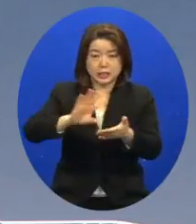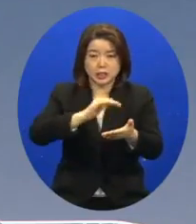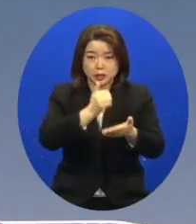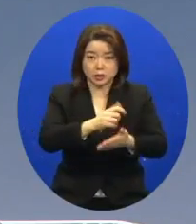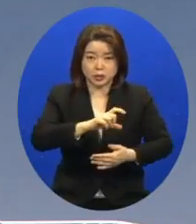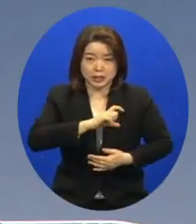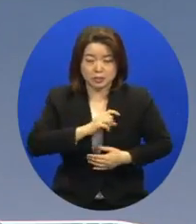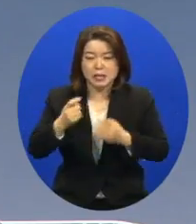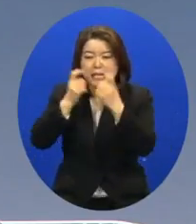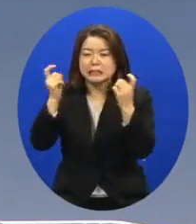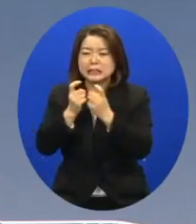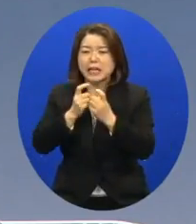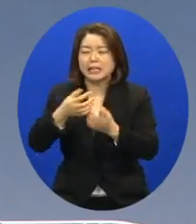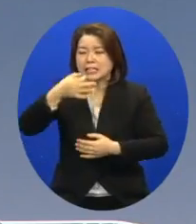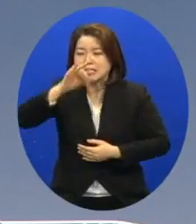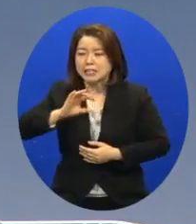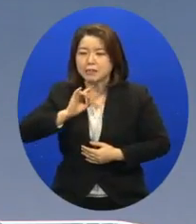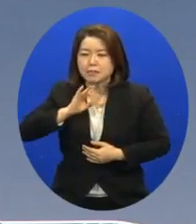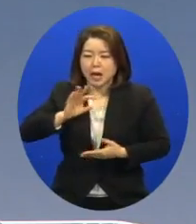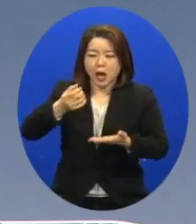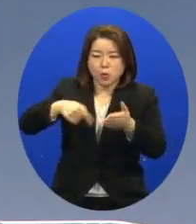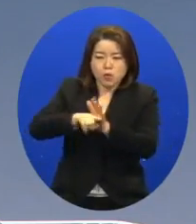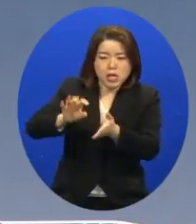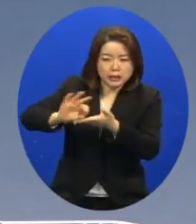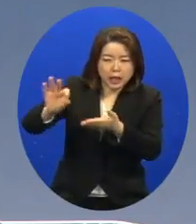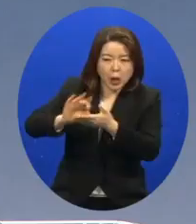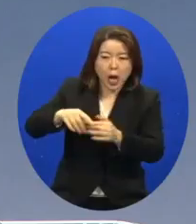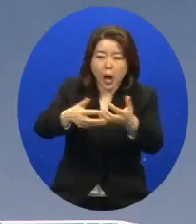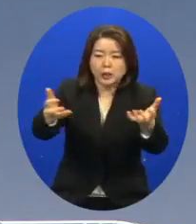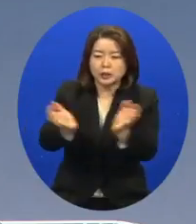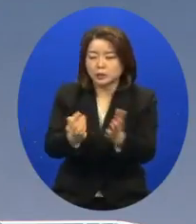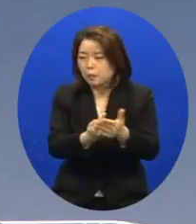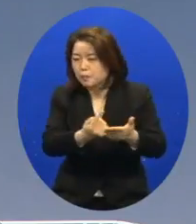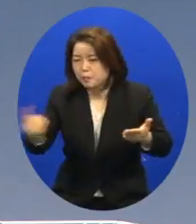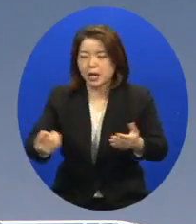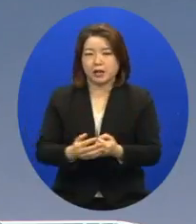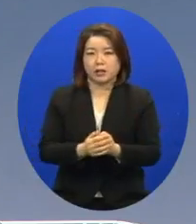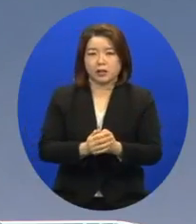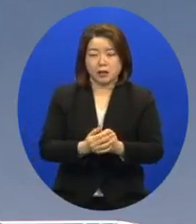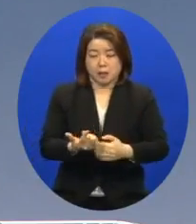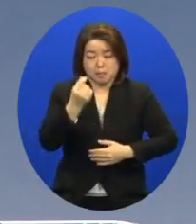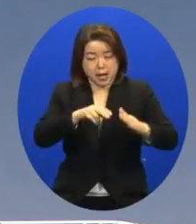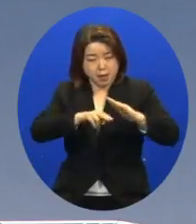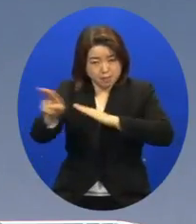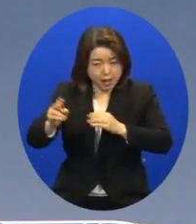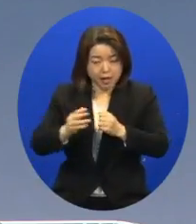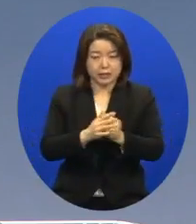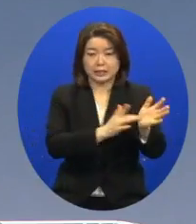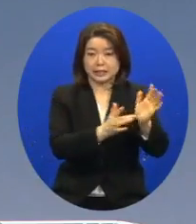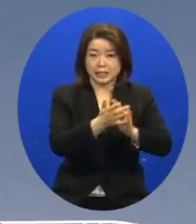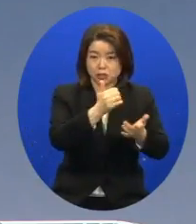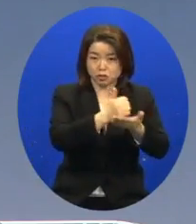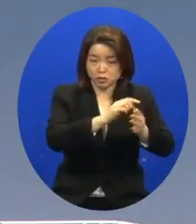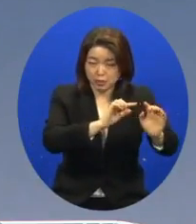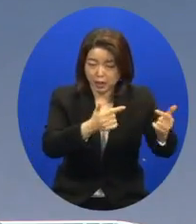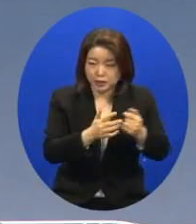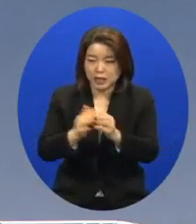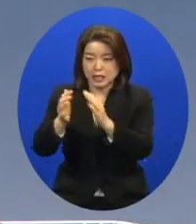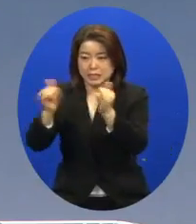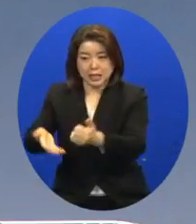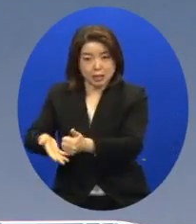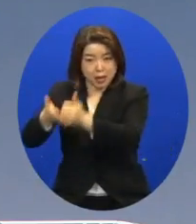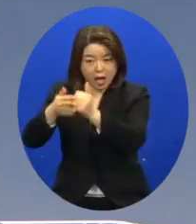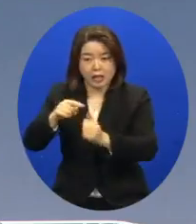이득을 위해 사용하는 이들로부터 달아나 십시오 예수님이 아니라 인간이 영광을 받는 교회 들로부터